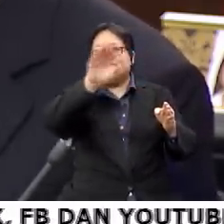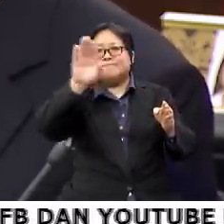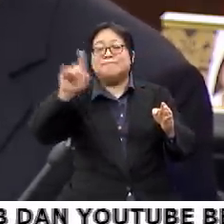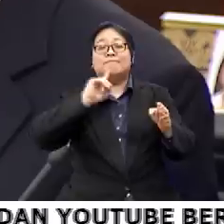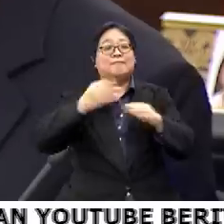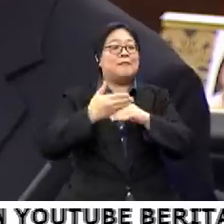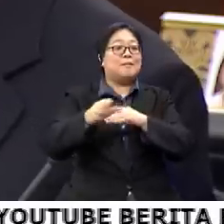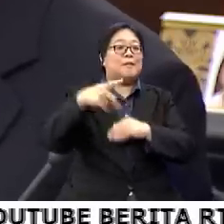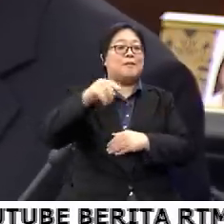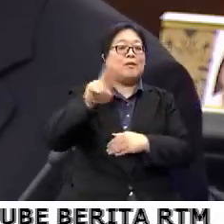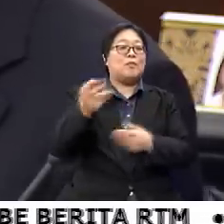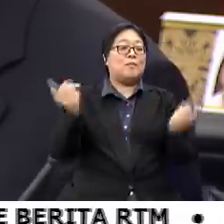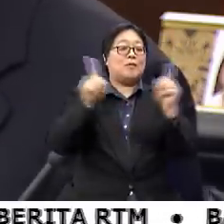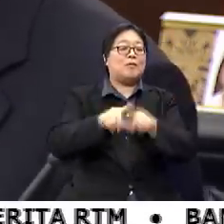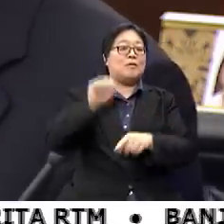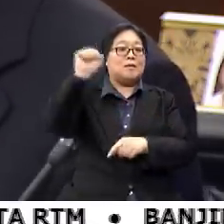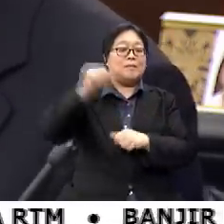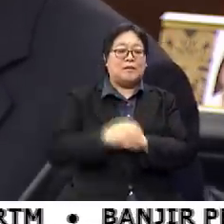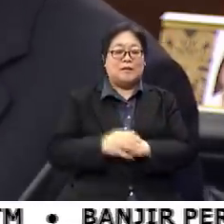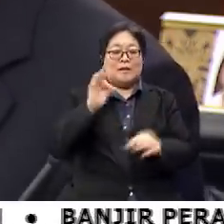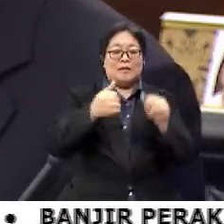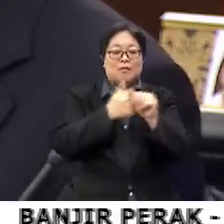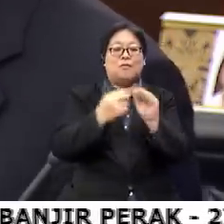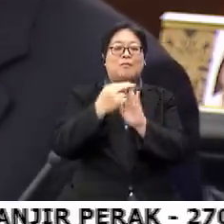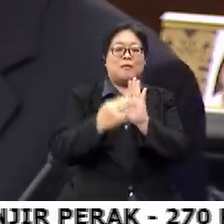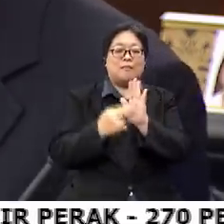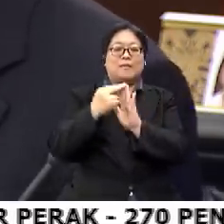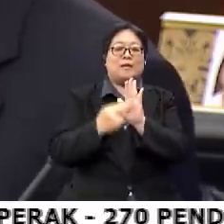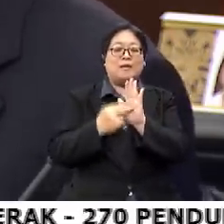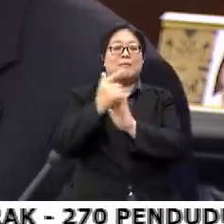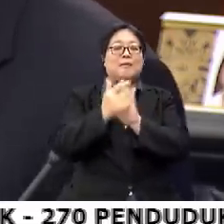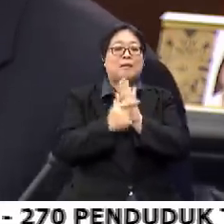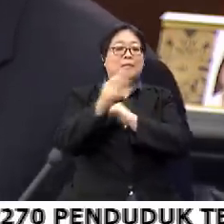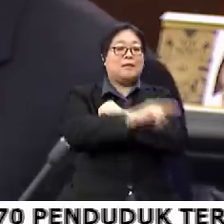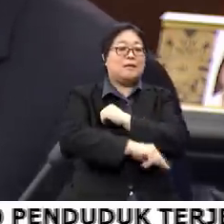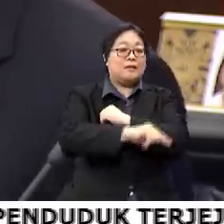pilihan raya yang berlaku di Sabah, kalau mengikut peraturan perlembagaan